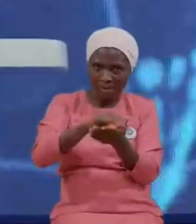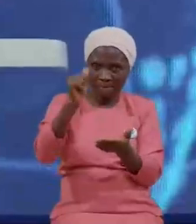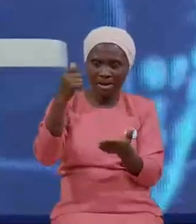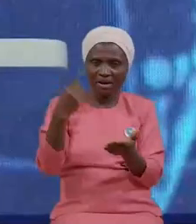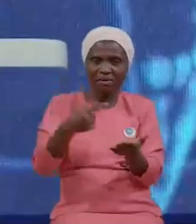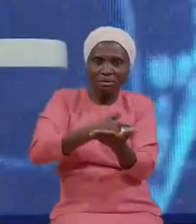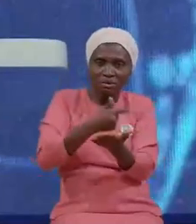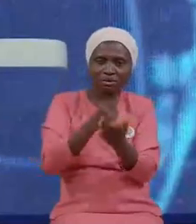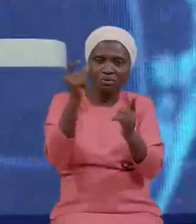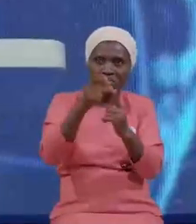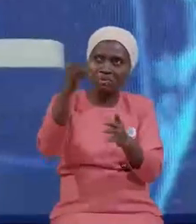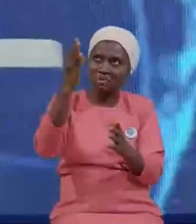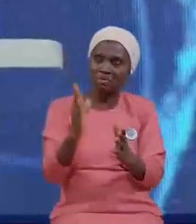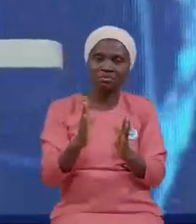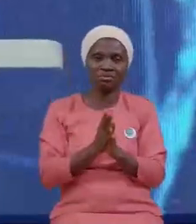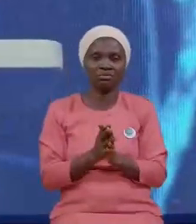Repentez-vous et croyez à la bonne nouvelle.